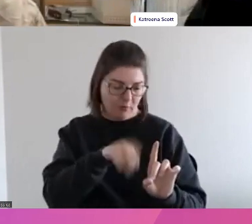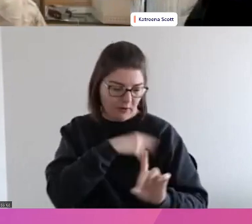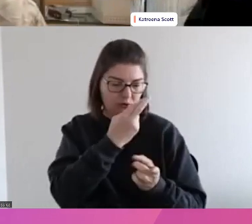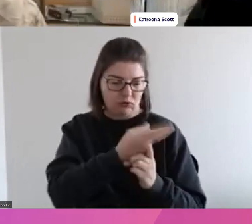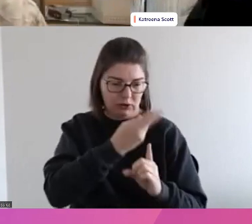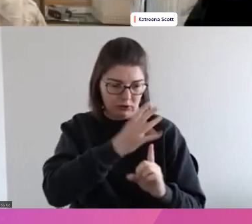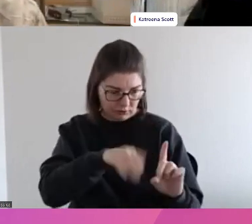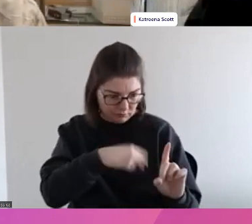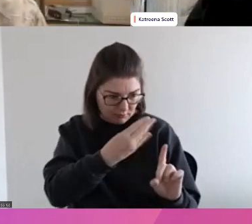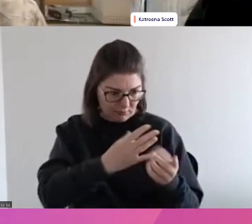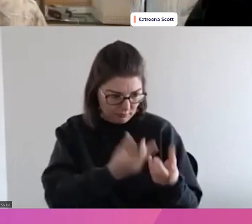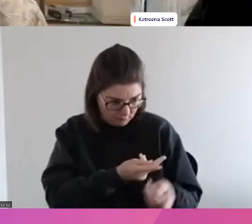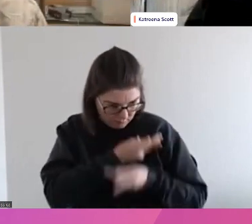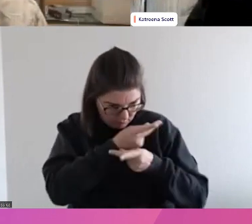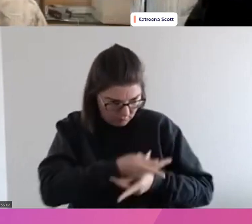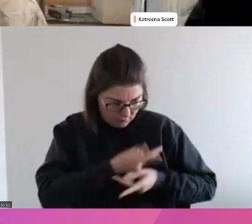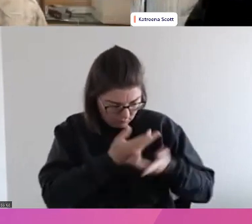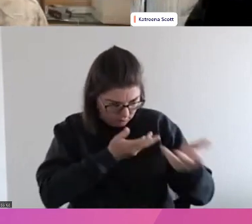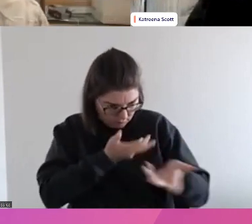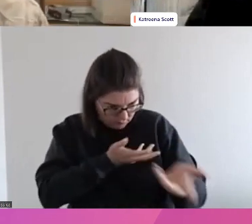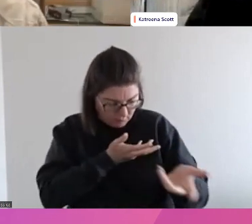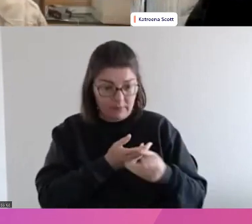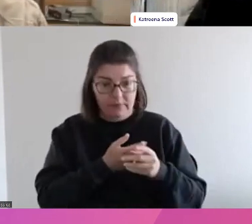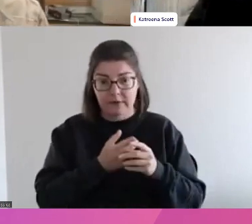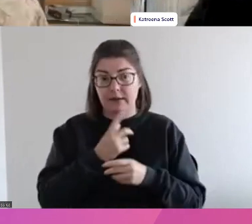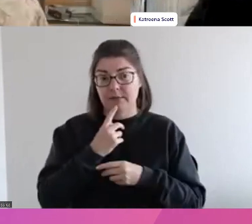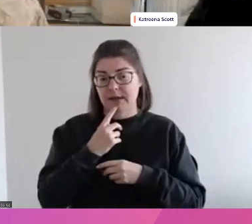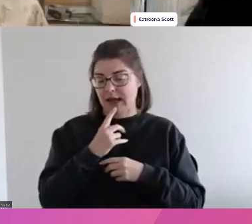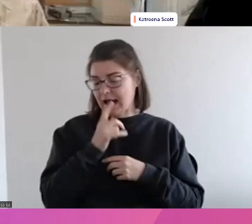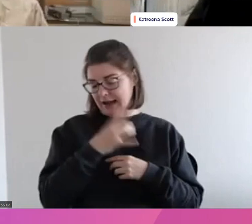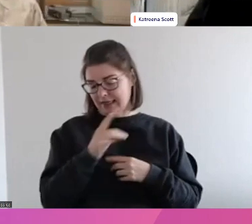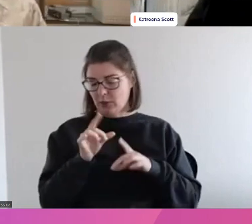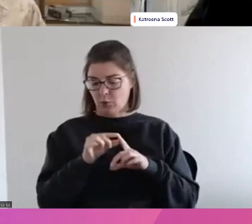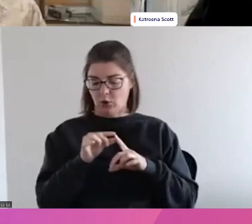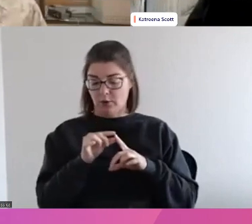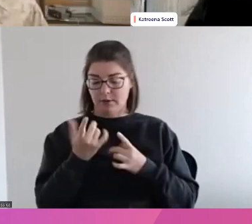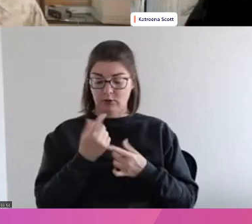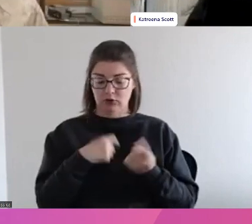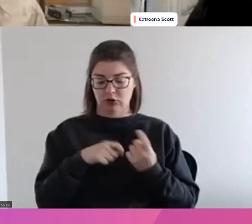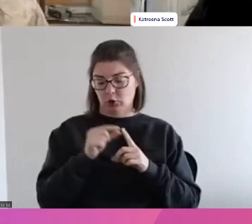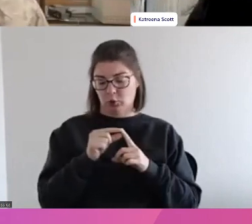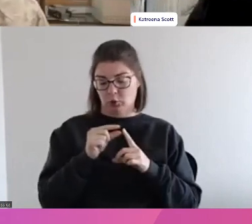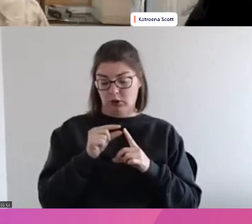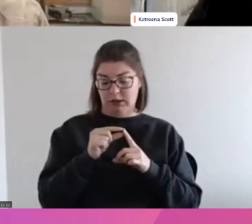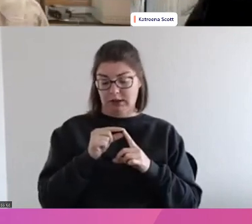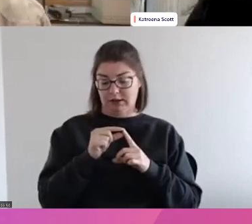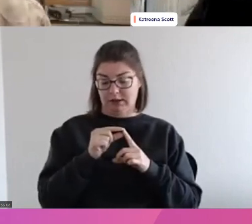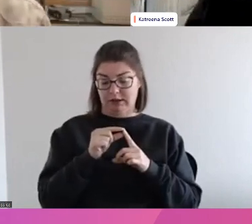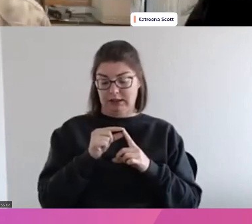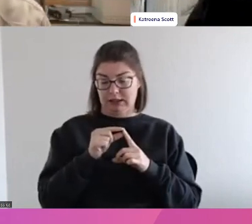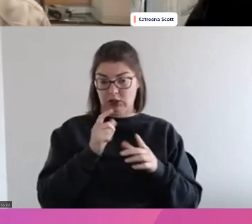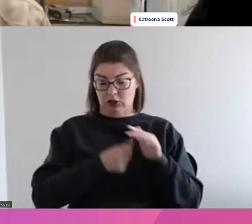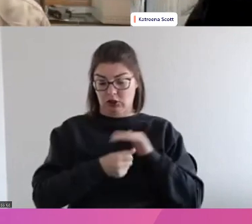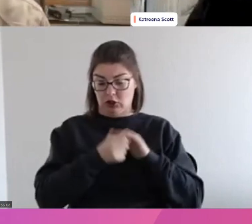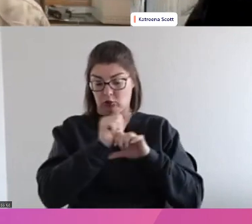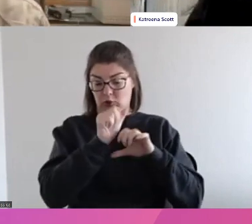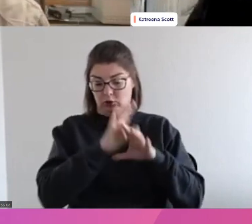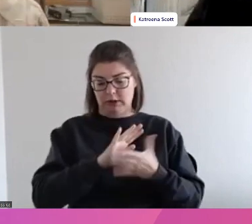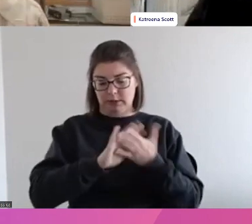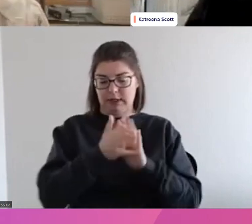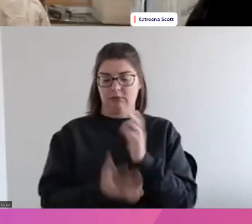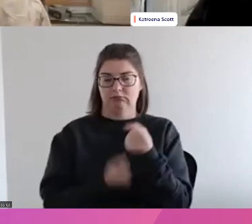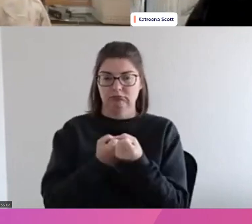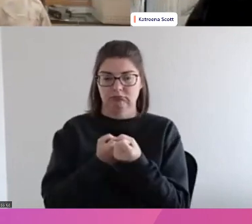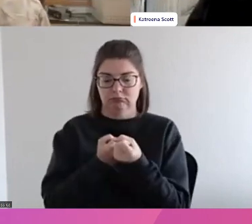des défenseuses. Et une défenseuse offre de l'aide, du soutien, et